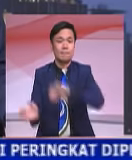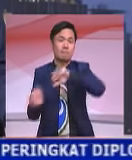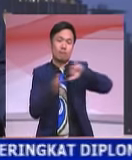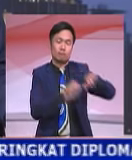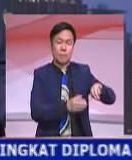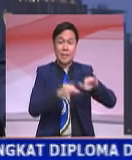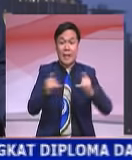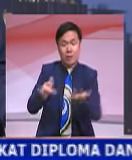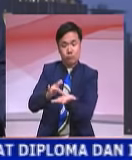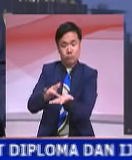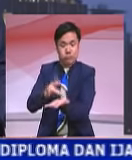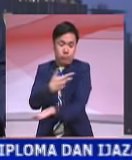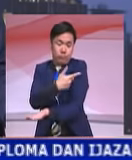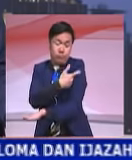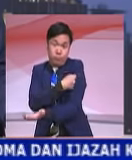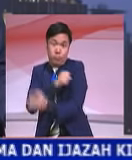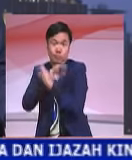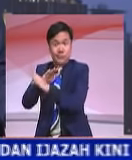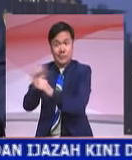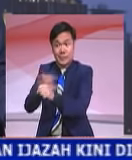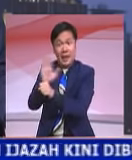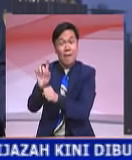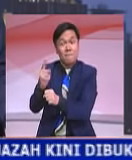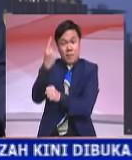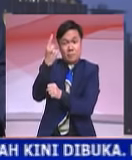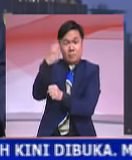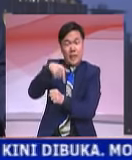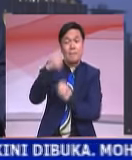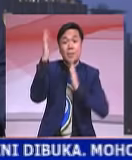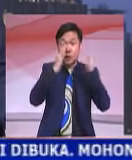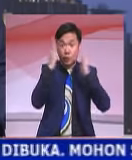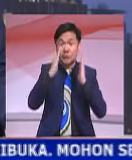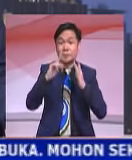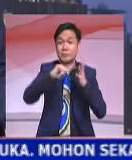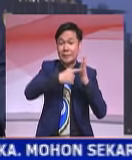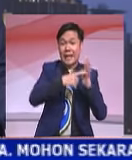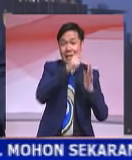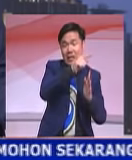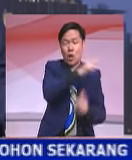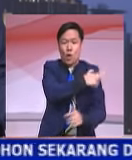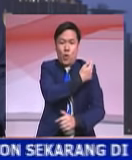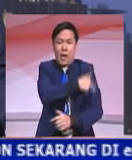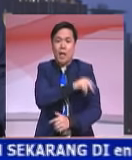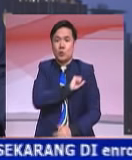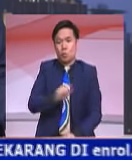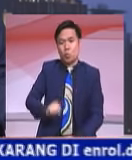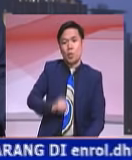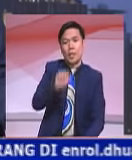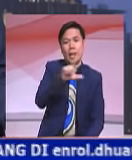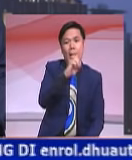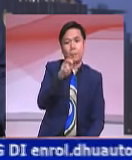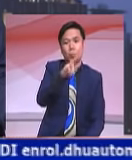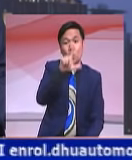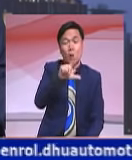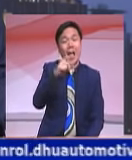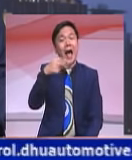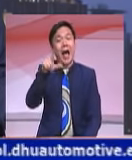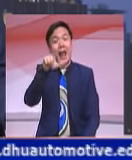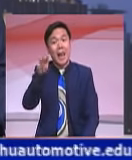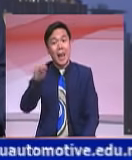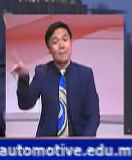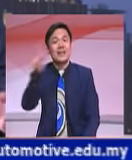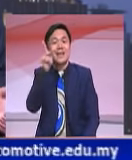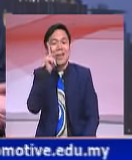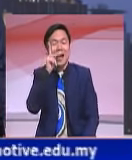Kajian vaksin COVID-19 yang pertama di Malaysia bermula hari ini di Hospital Sultan Abdul Halim, Sungai Petani, Kedah.